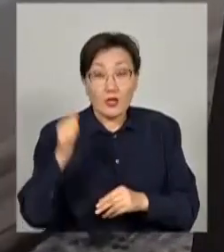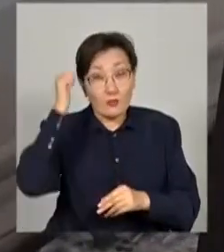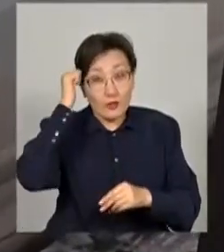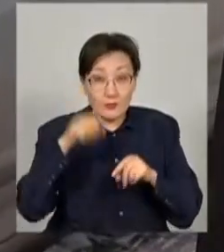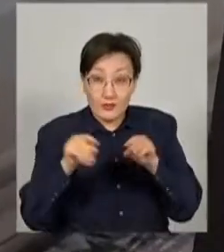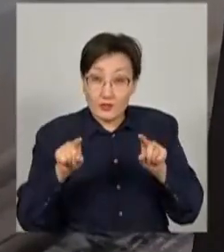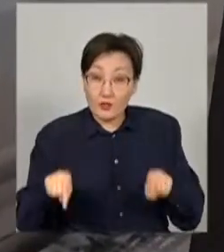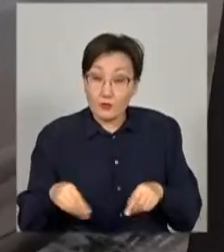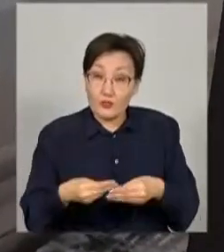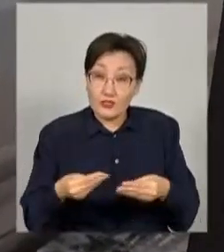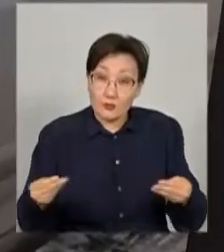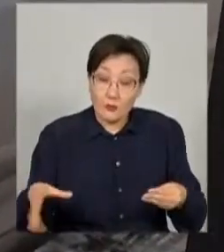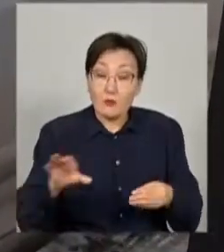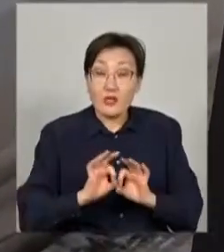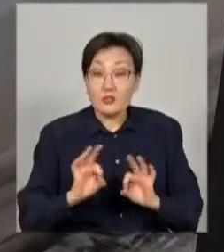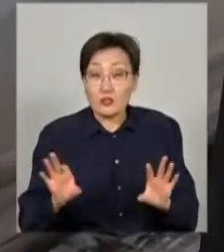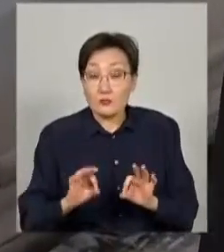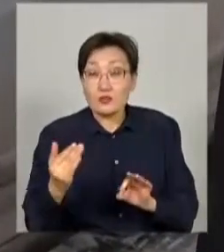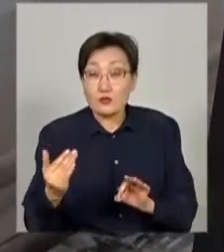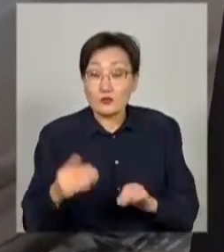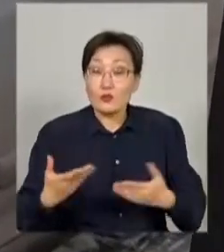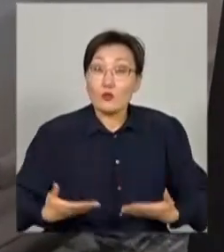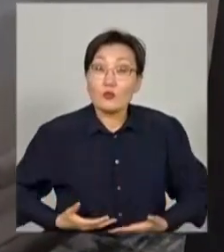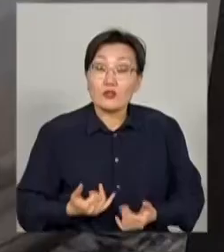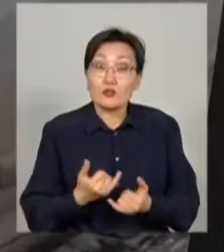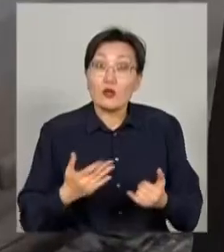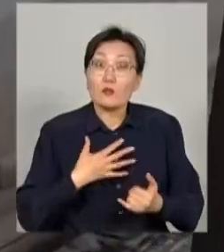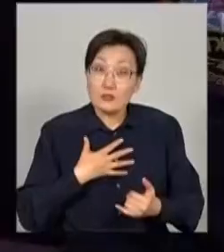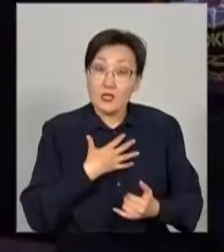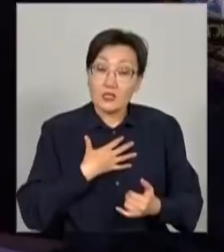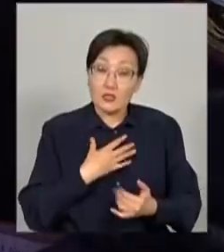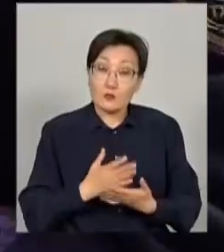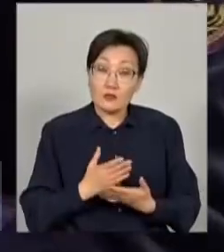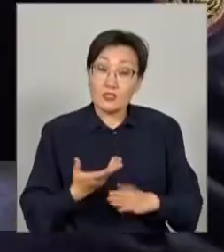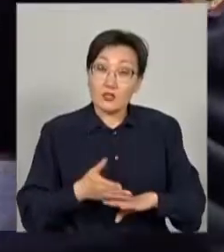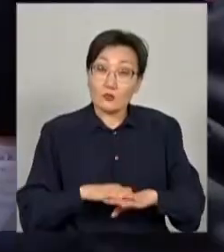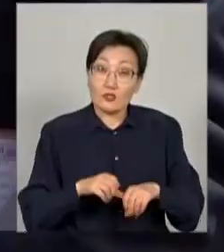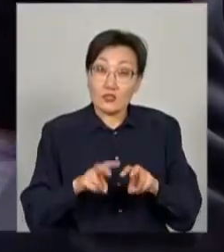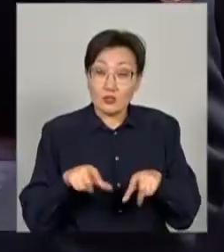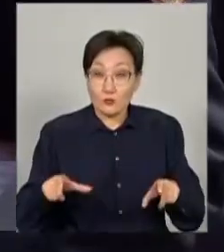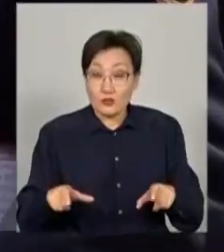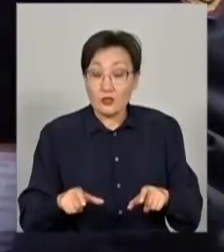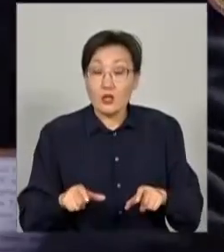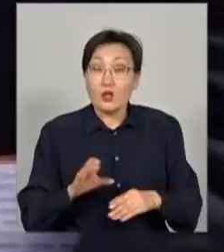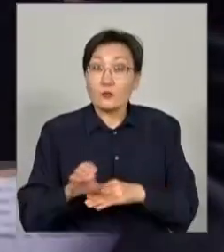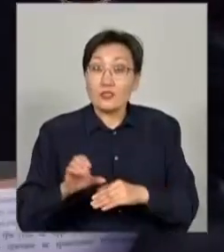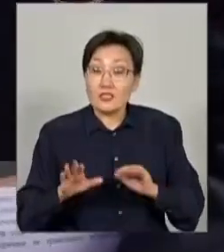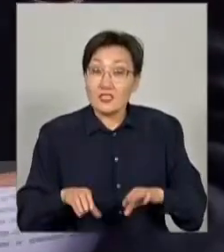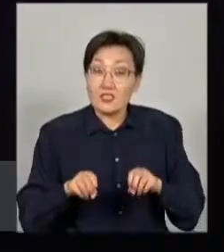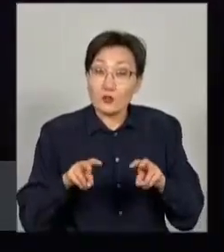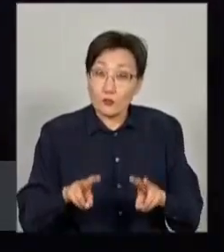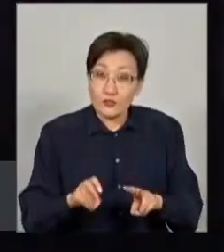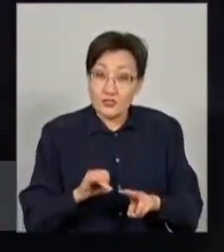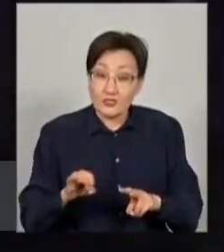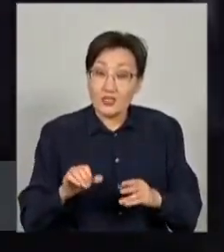кетеді. Тұтынушыларға бәрін түсіндіреміз, олардың өмірі үшін бізде алаңдаймыз. Төтеншеліктер пиротехника өнімдерін тек мамандандырылған